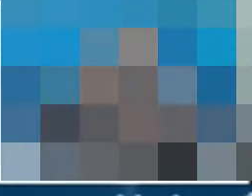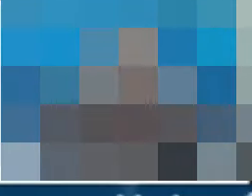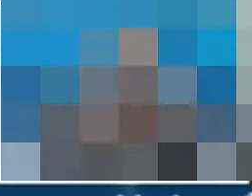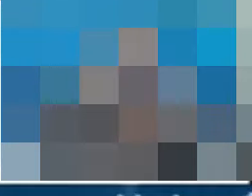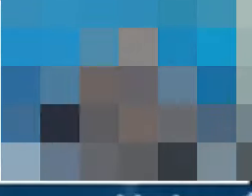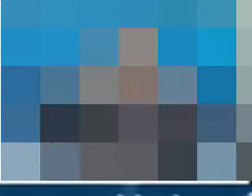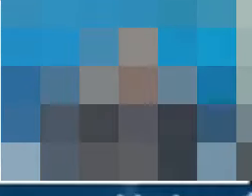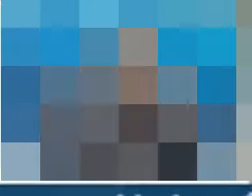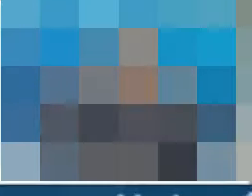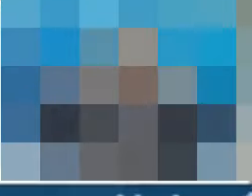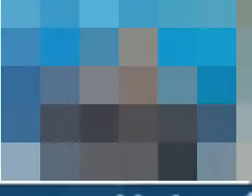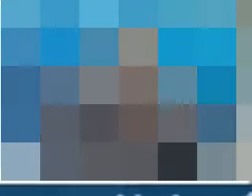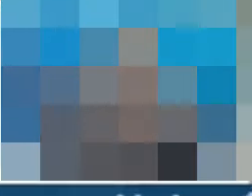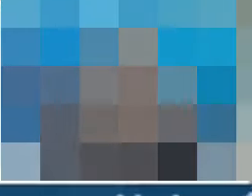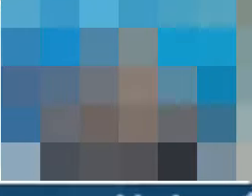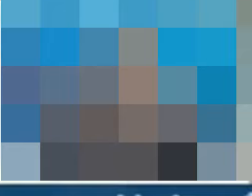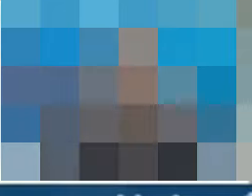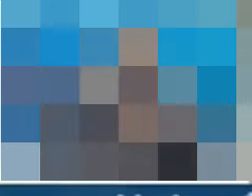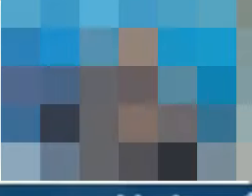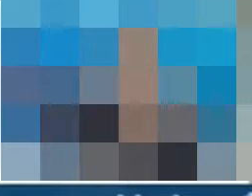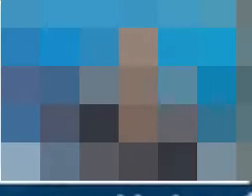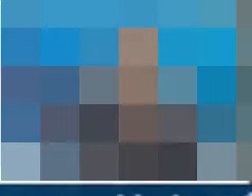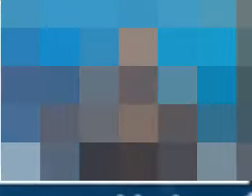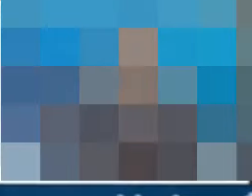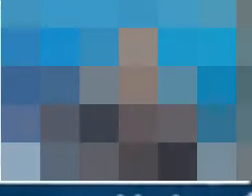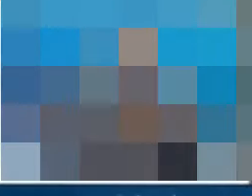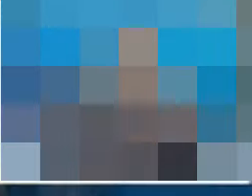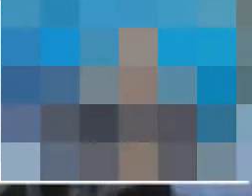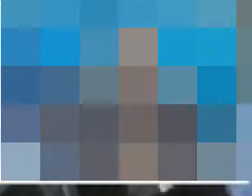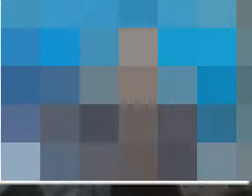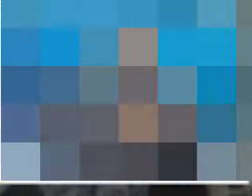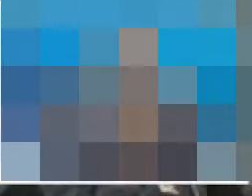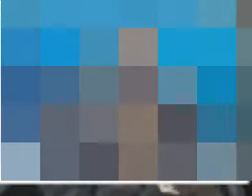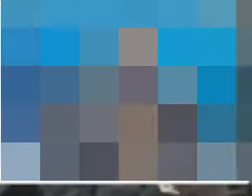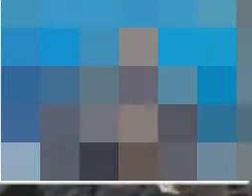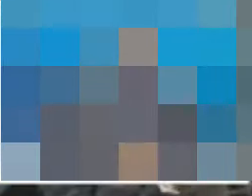الاحتلال منزلا يؤوي نازحين في مخيم النصيرات وسط